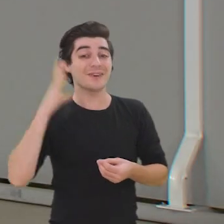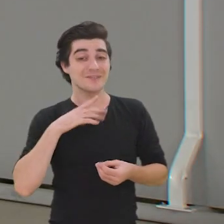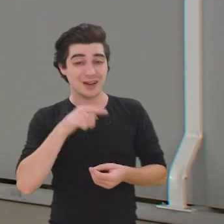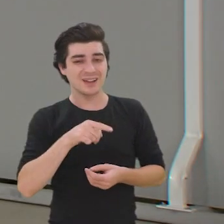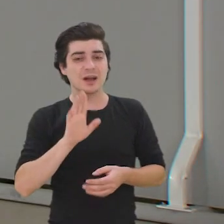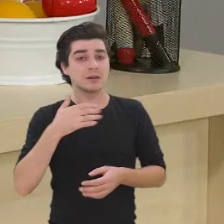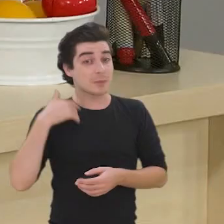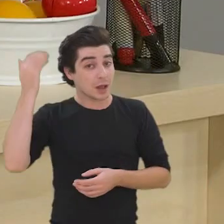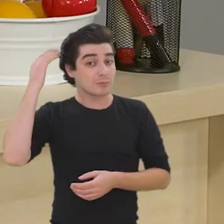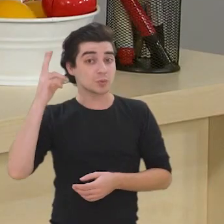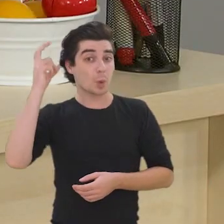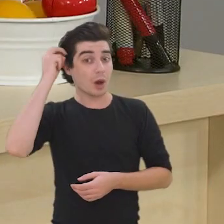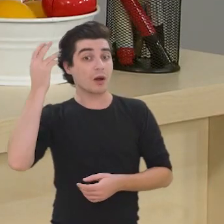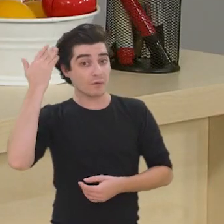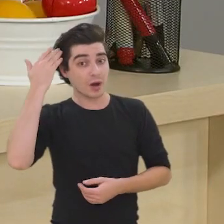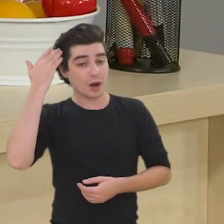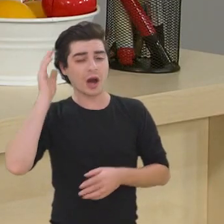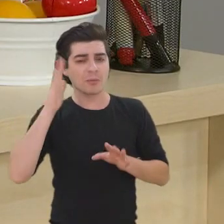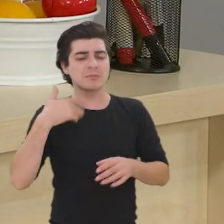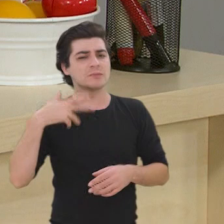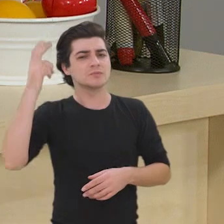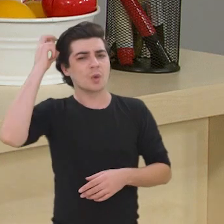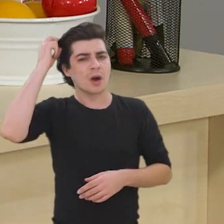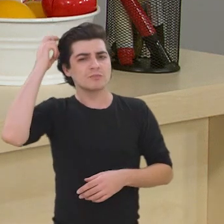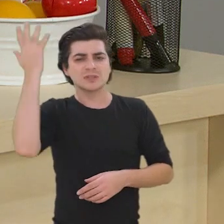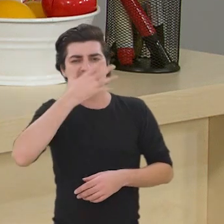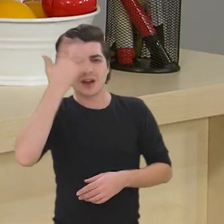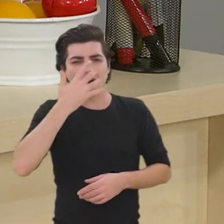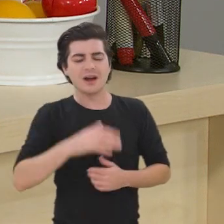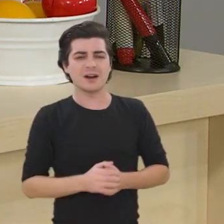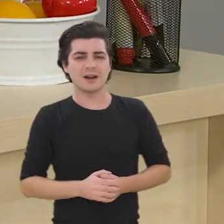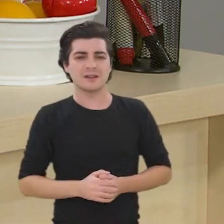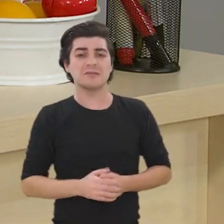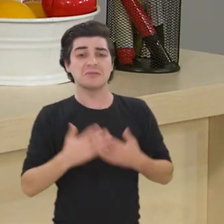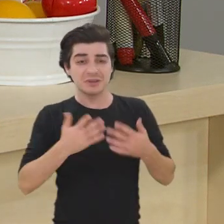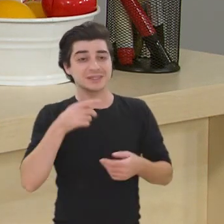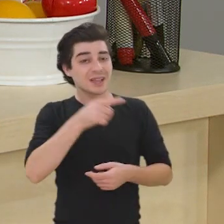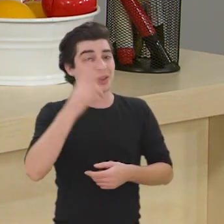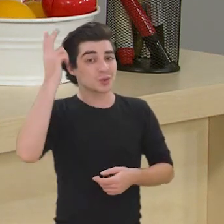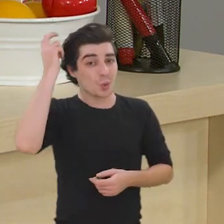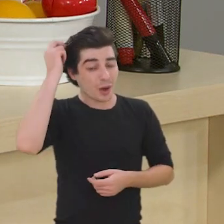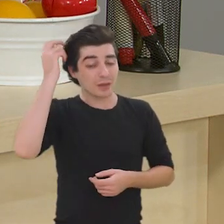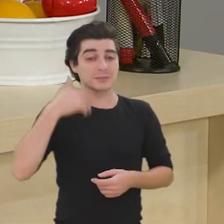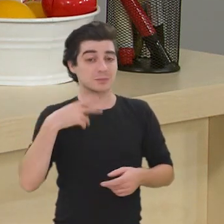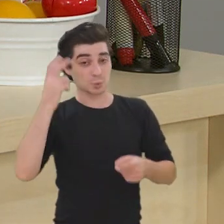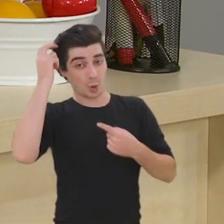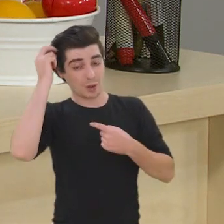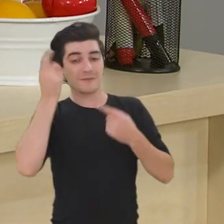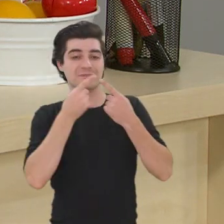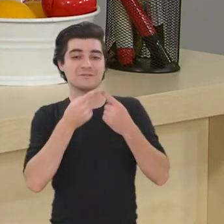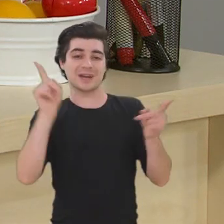Banu'nun. Ben de saçıma bir toka taktım. Ama benim tokam siyah. Yani senin tokanla benim